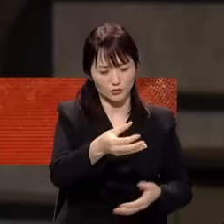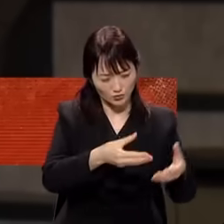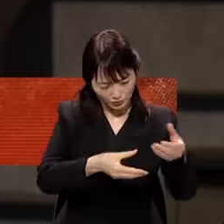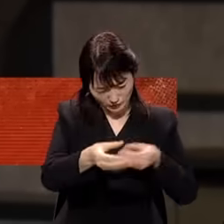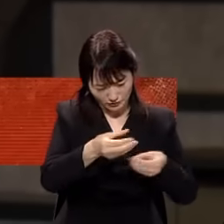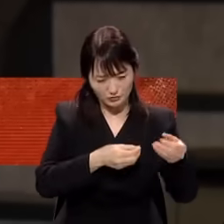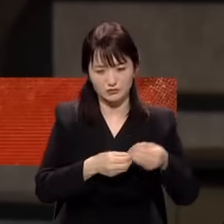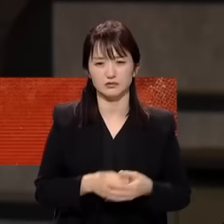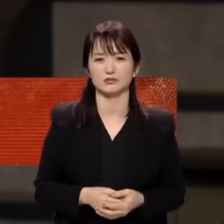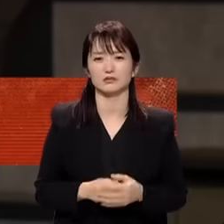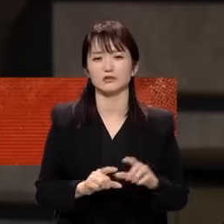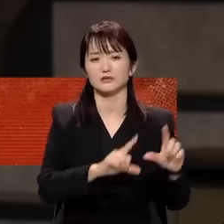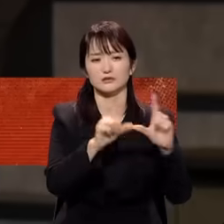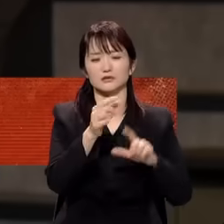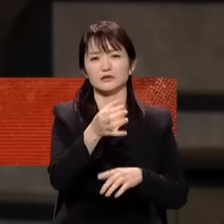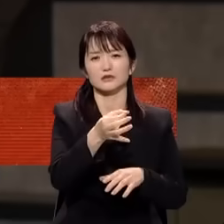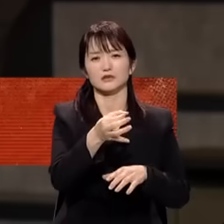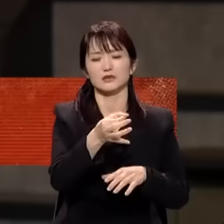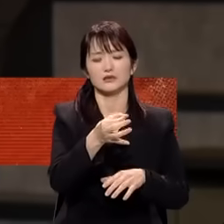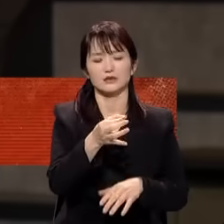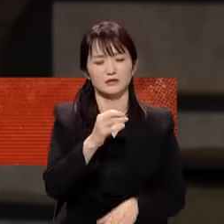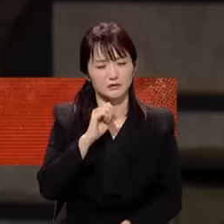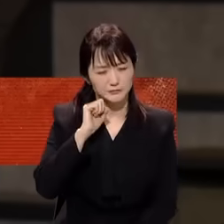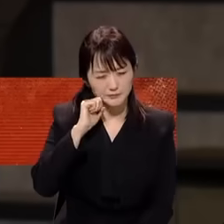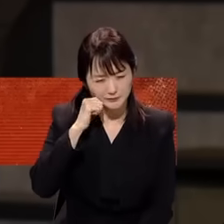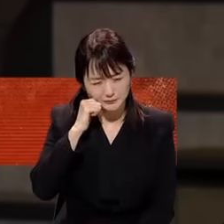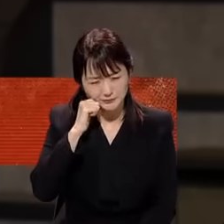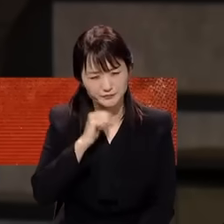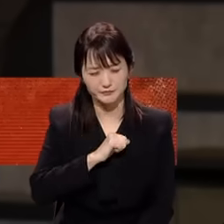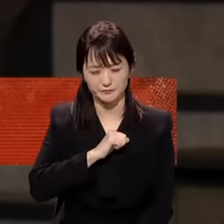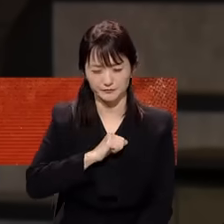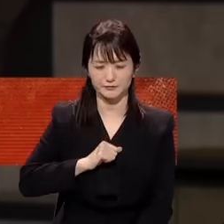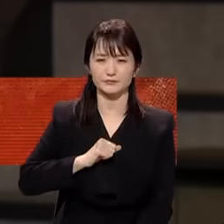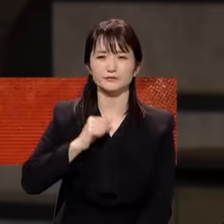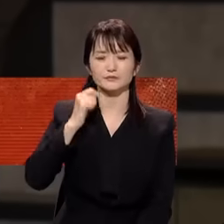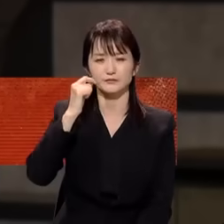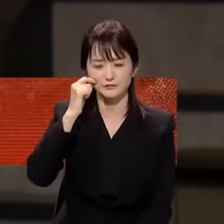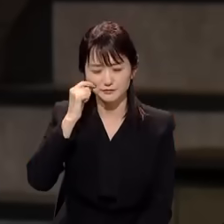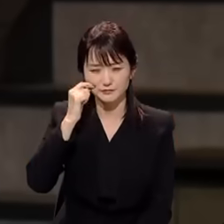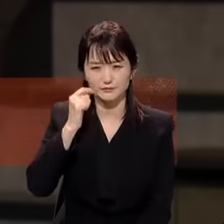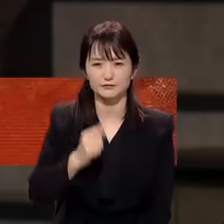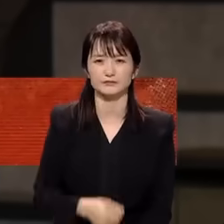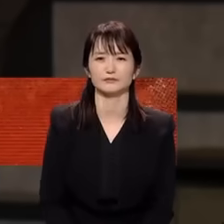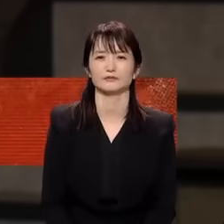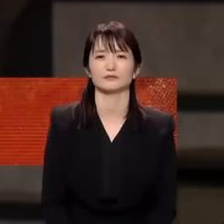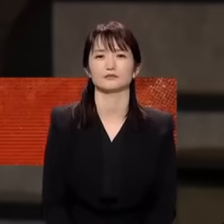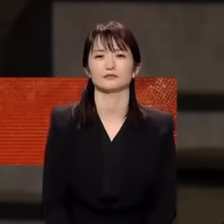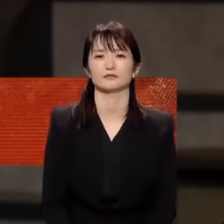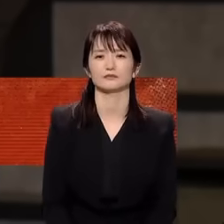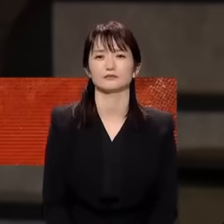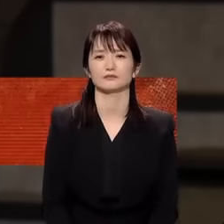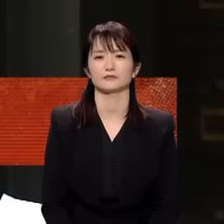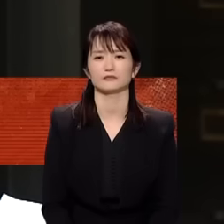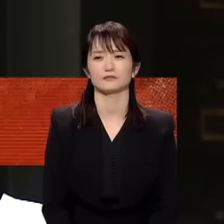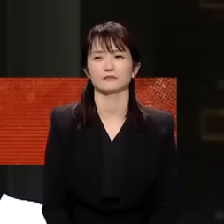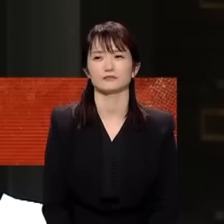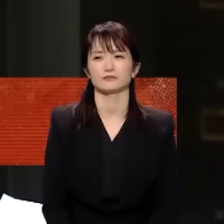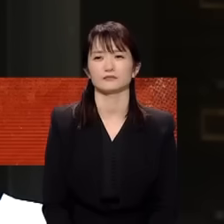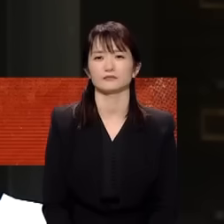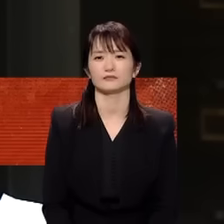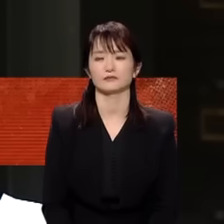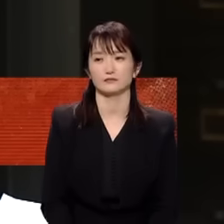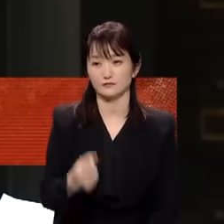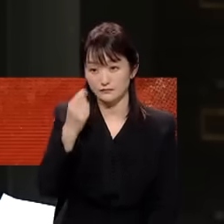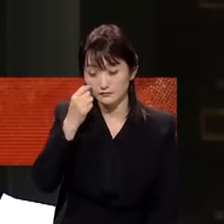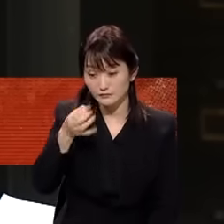되고, 이 생활비가 점차적으로 쪼들려가지고 더 이상 견딜 수 없는 그런 상황까지 오게 된 것이라는 거죠. 뭐 이